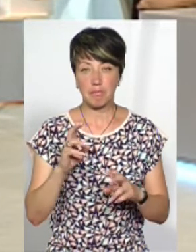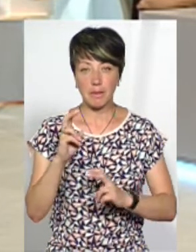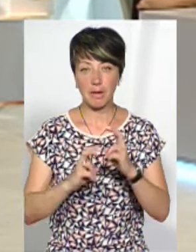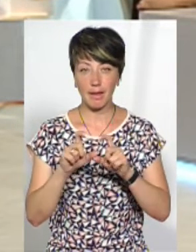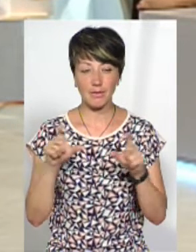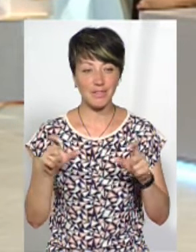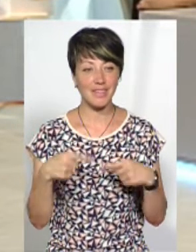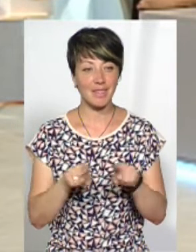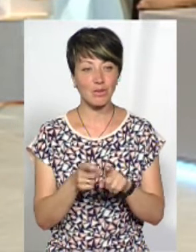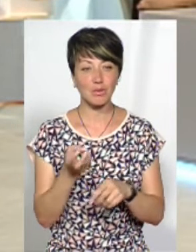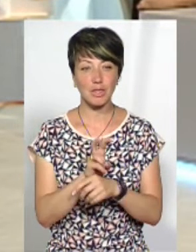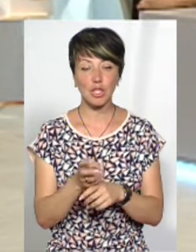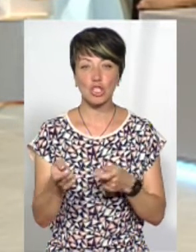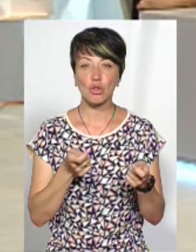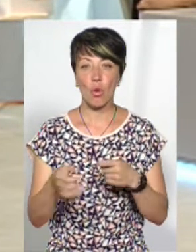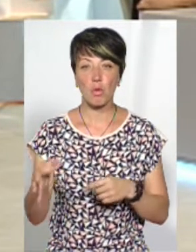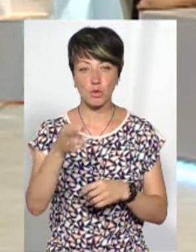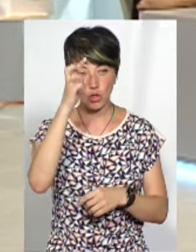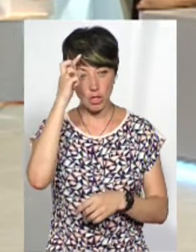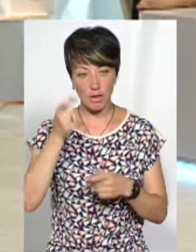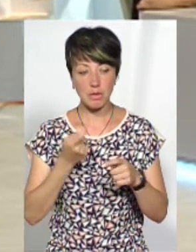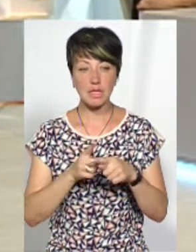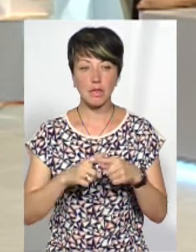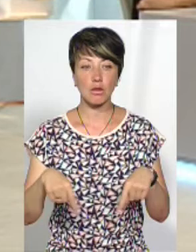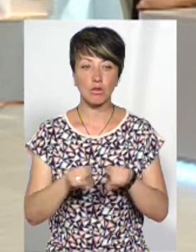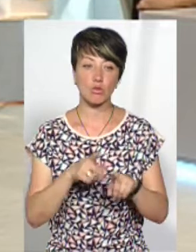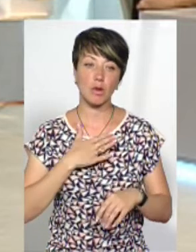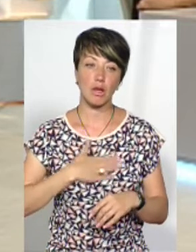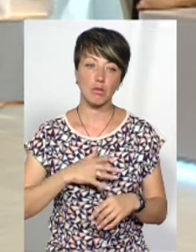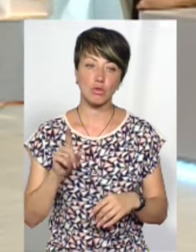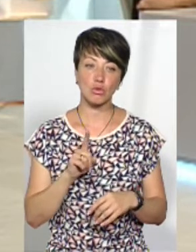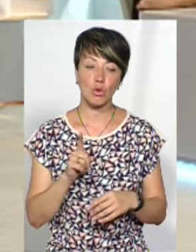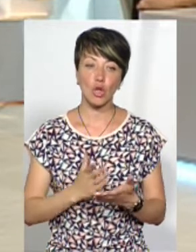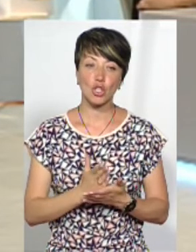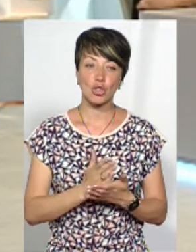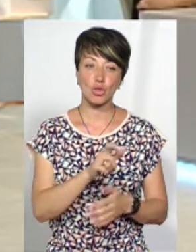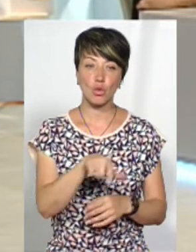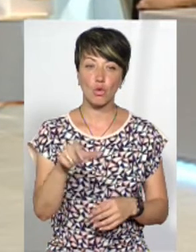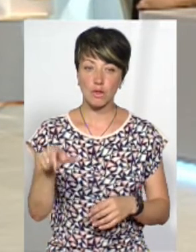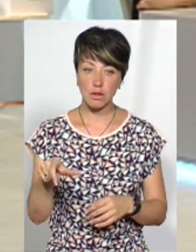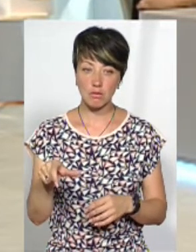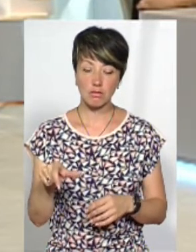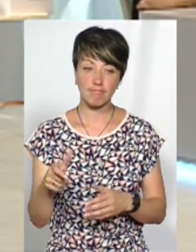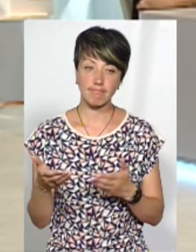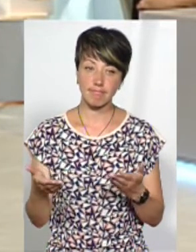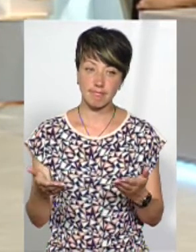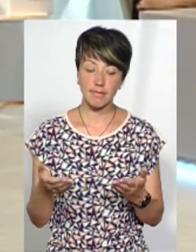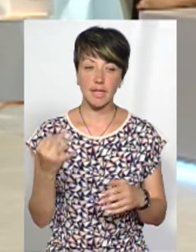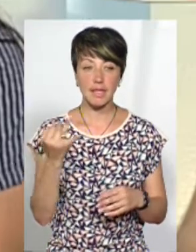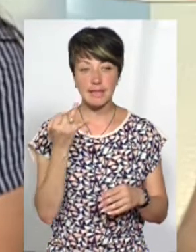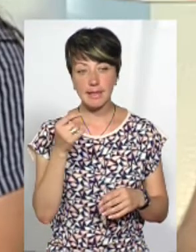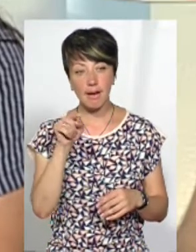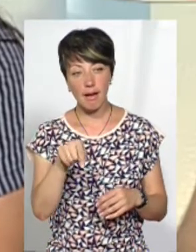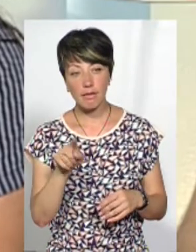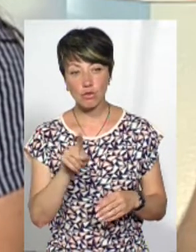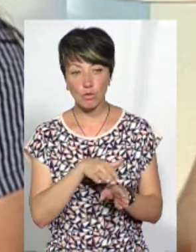заглянули чиновники з обласної державної адміністрації. Це було теж дуже приємно, що чиновників власне, цікаво те,